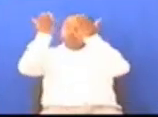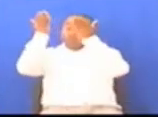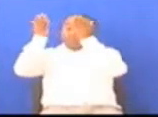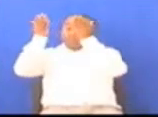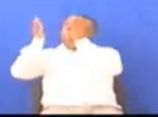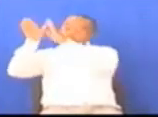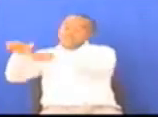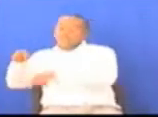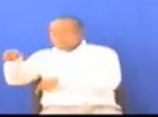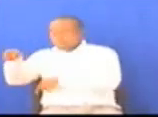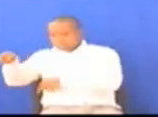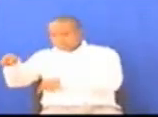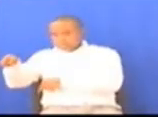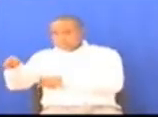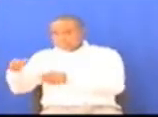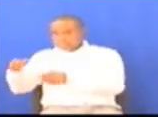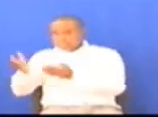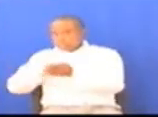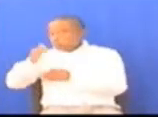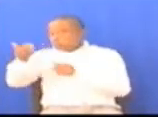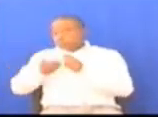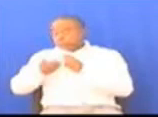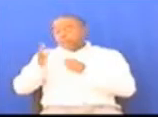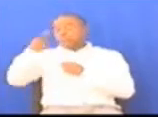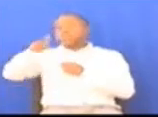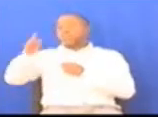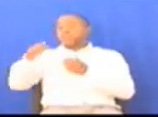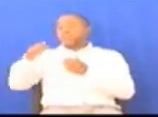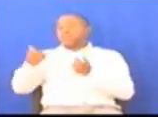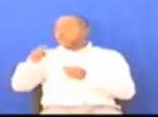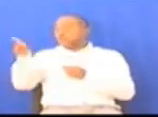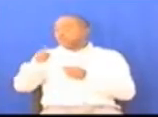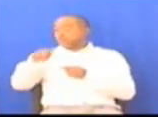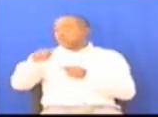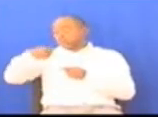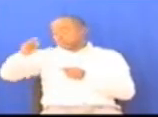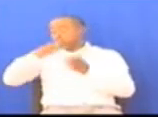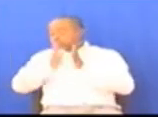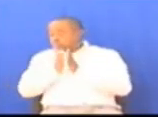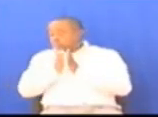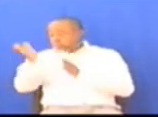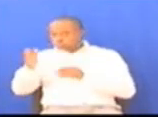salama, ukijaliwa kurudi heri, ukijaliwa hukurudi pia ushukuru.